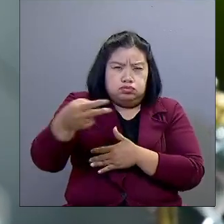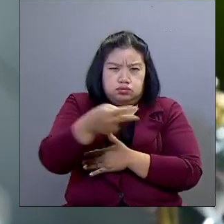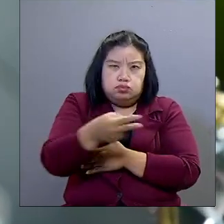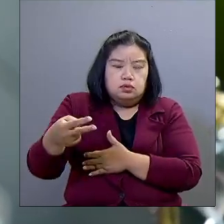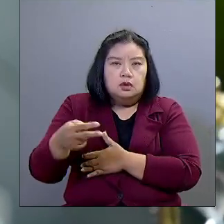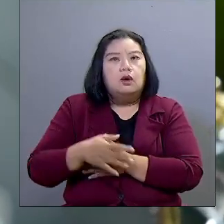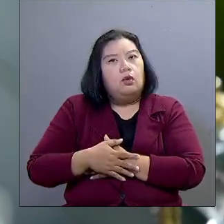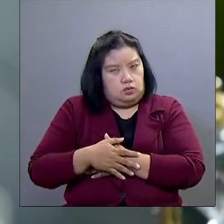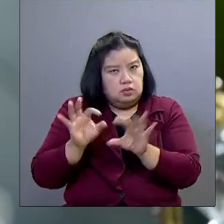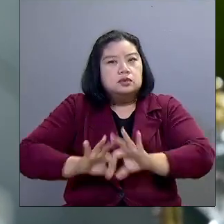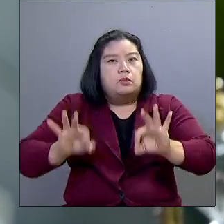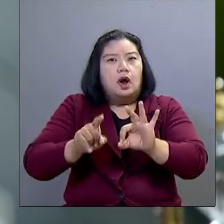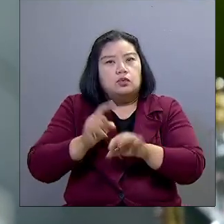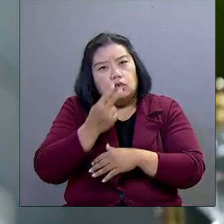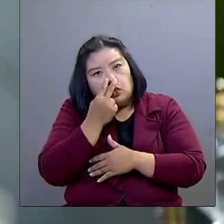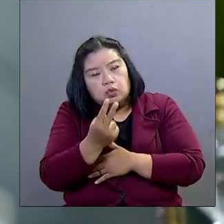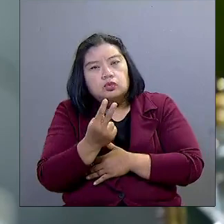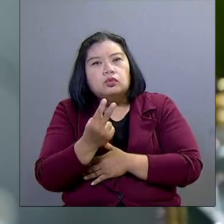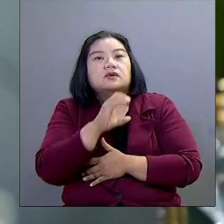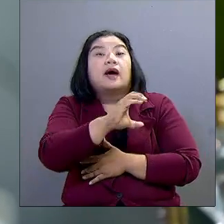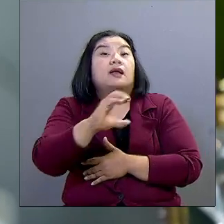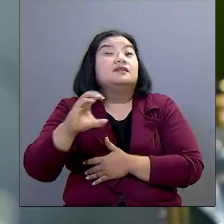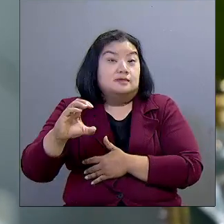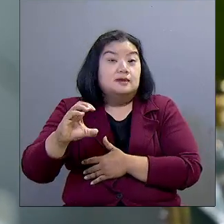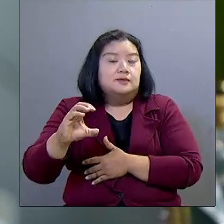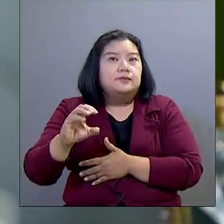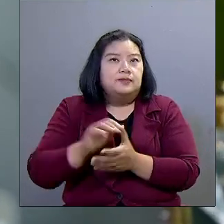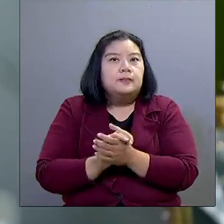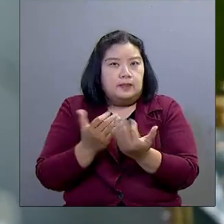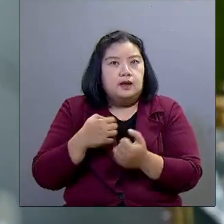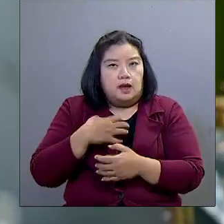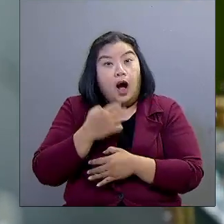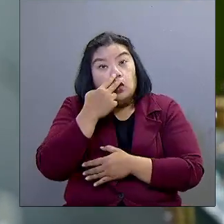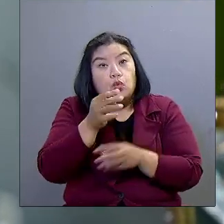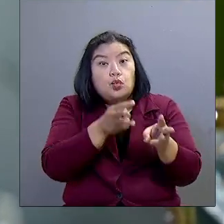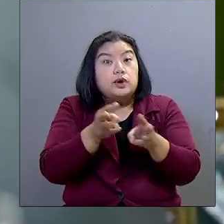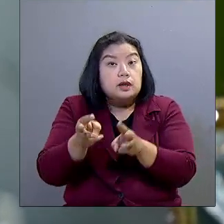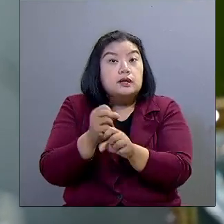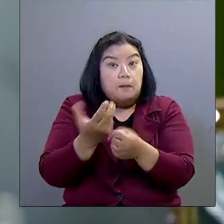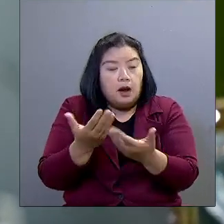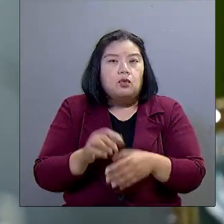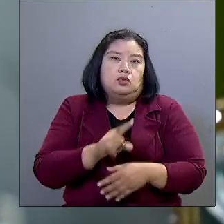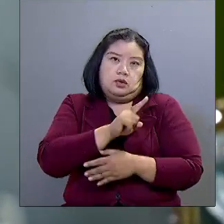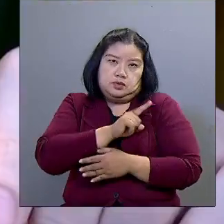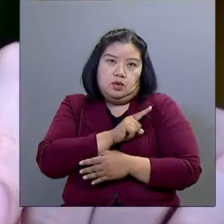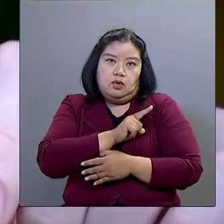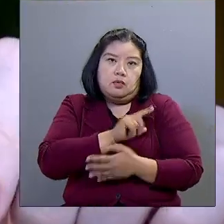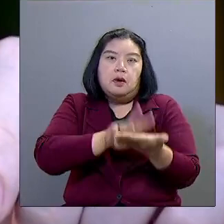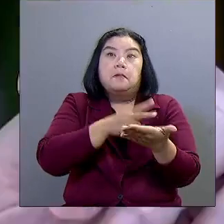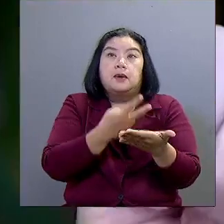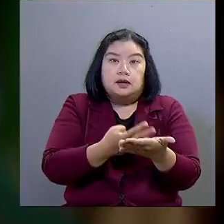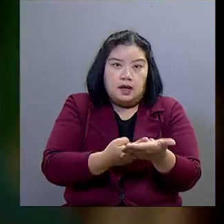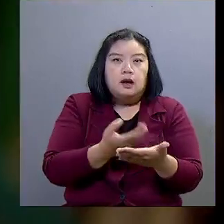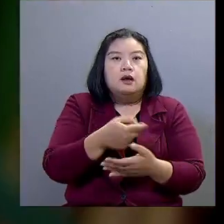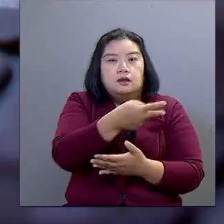ให้ความสำคัญกับการตรวจสอบความถูกต้องวันนี้ค่ะอยากจะพาคุณผู้ชมนั้นไปดูเบื้องหลังการทำงานของนักแปลว่าเขาต้องทำงานกันยังไ